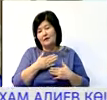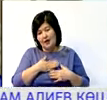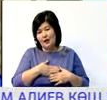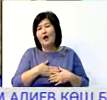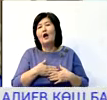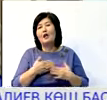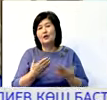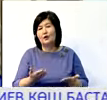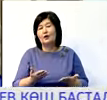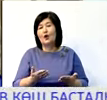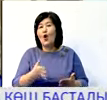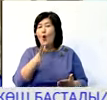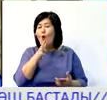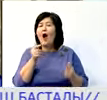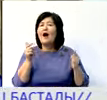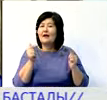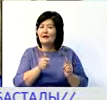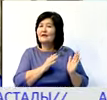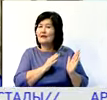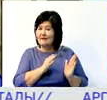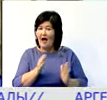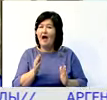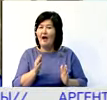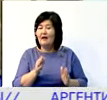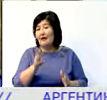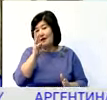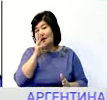әйтеуір уақытысында